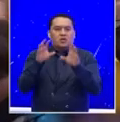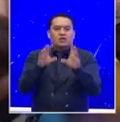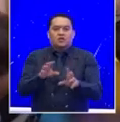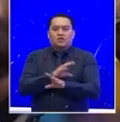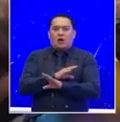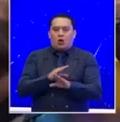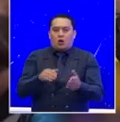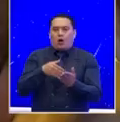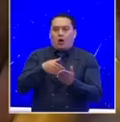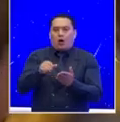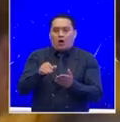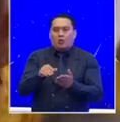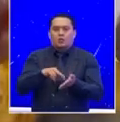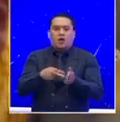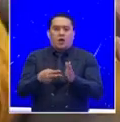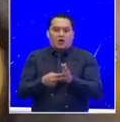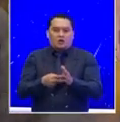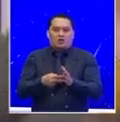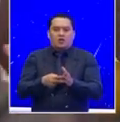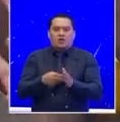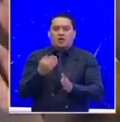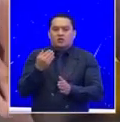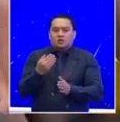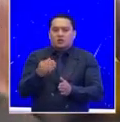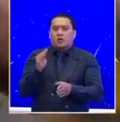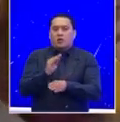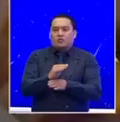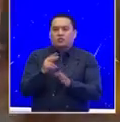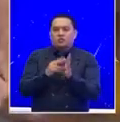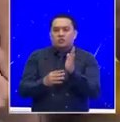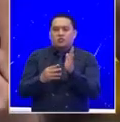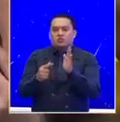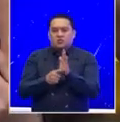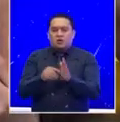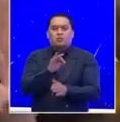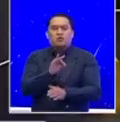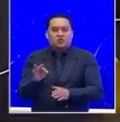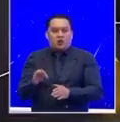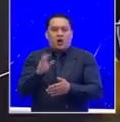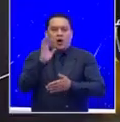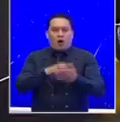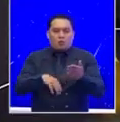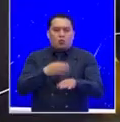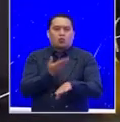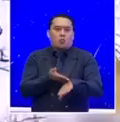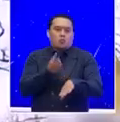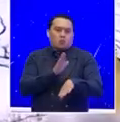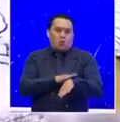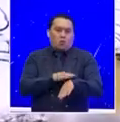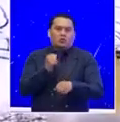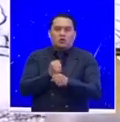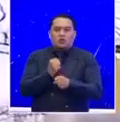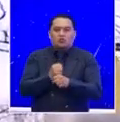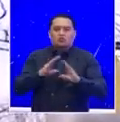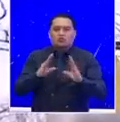незаконными и отказываются от планируемого ненамеренной. Добавим, по словам экспертов, 97% абортов в Польше делаются